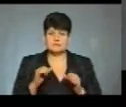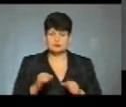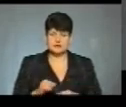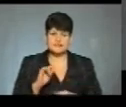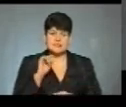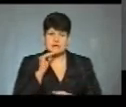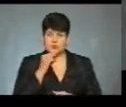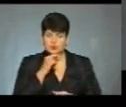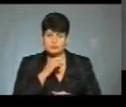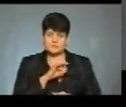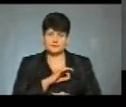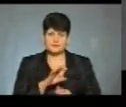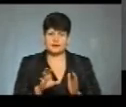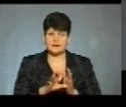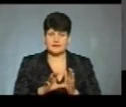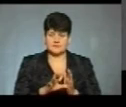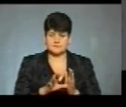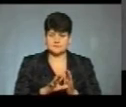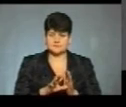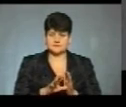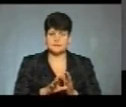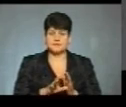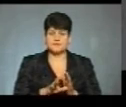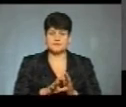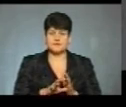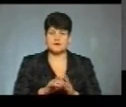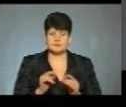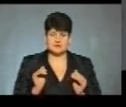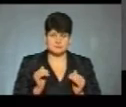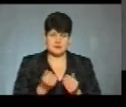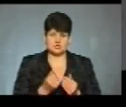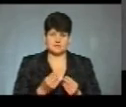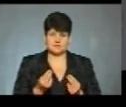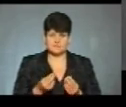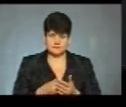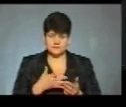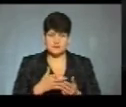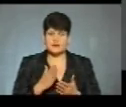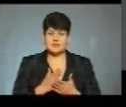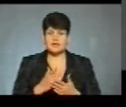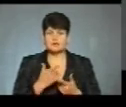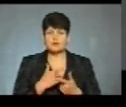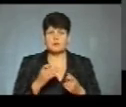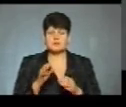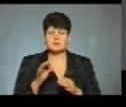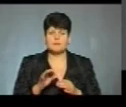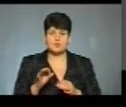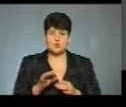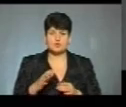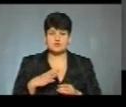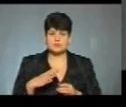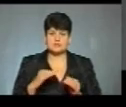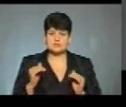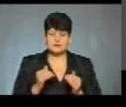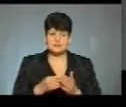економії споживання електроенергії в теплокомунарі, тобто в нього зменшилася собівартість. По-друге, є інформація про очікуване зменшення ціни